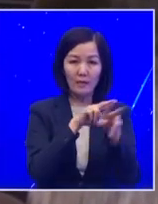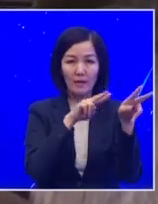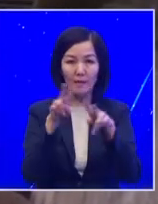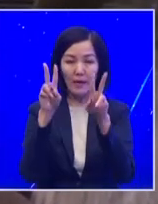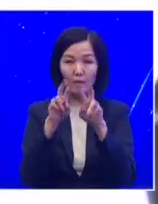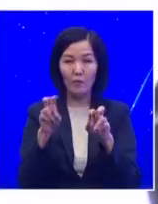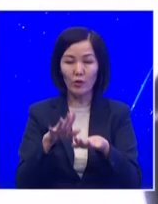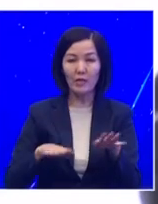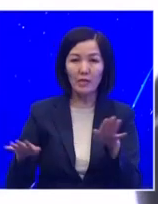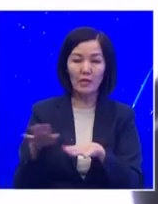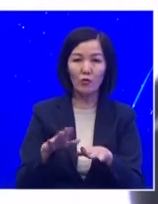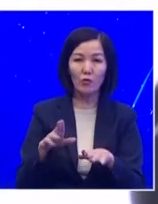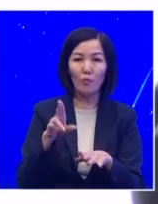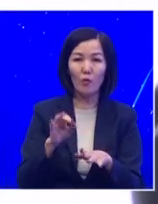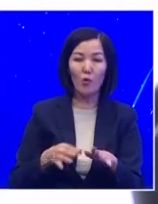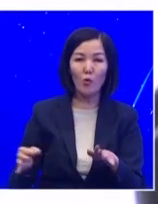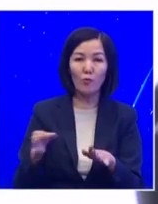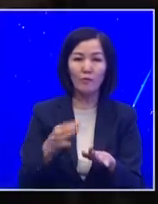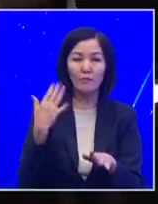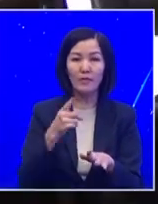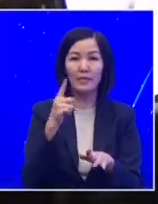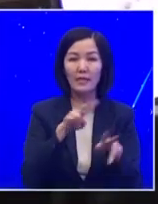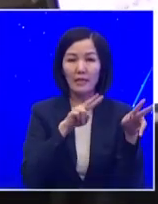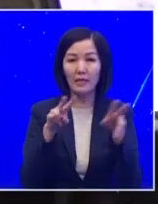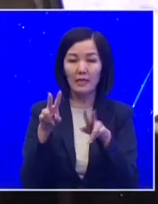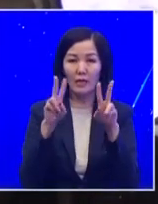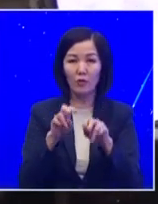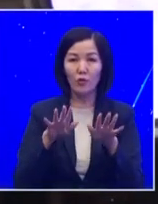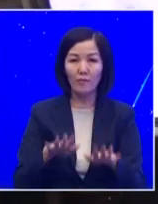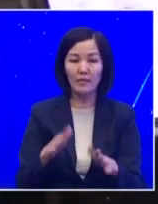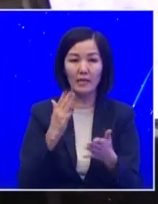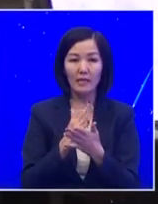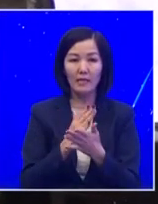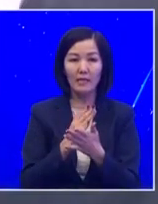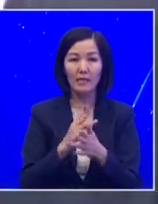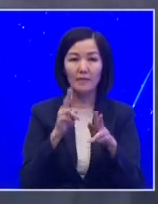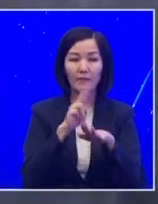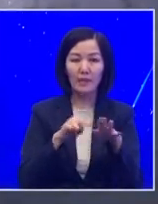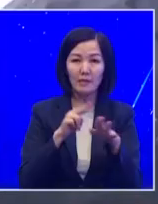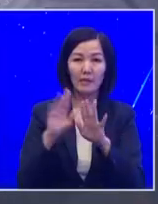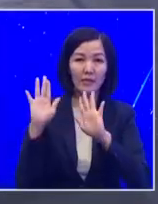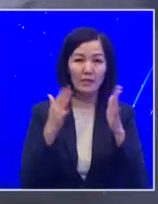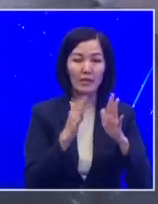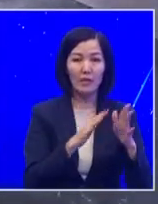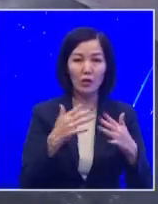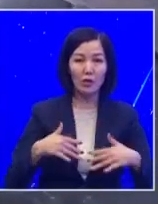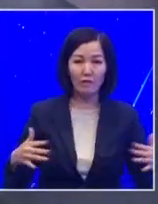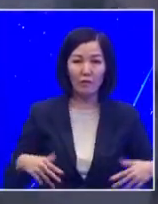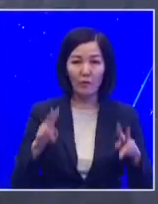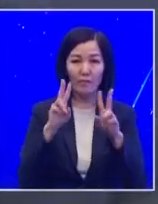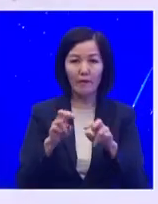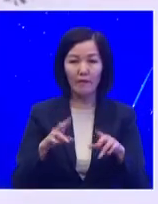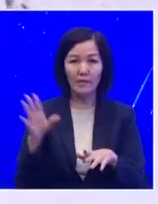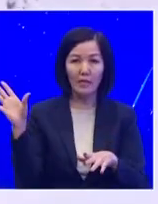обхода территорий. По области установлен 51 контрольный пункт. Здесь сотрудниками территориальной инспекции лесного хозяйства и животного мира проверяется